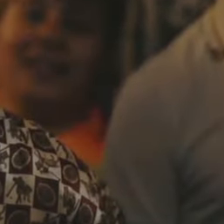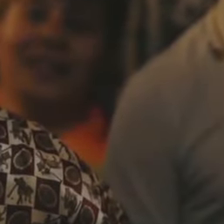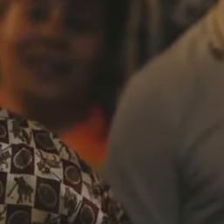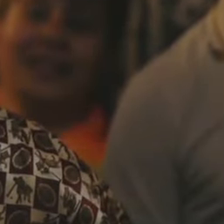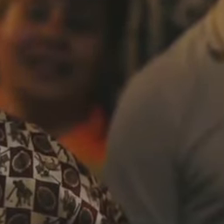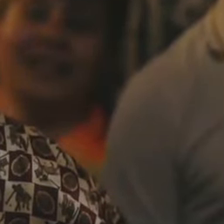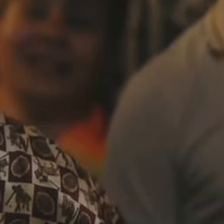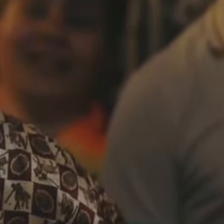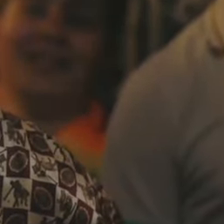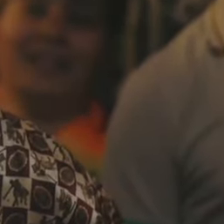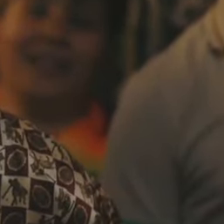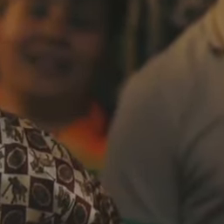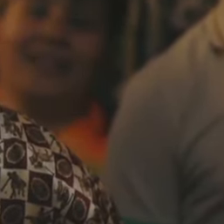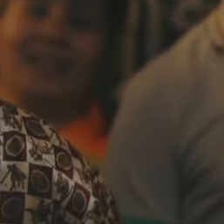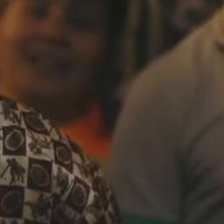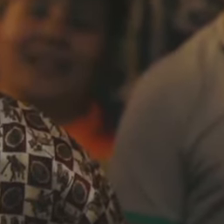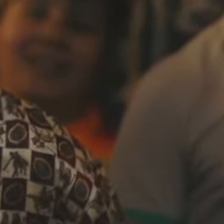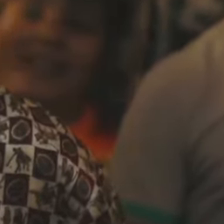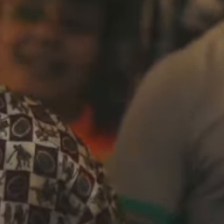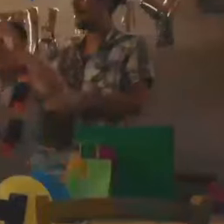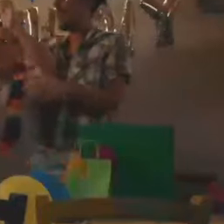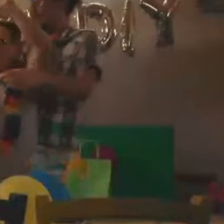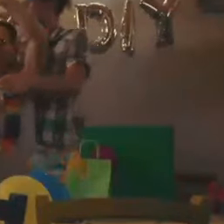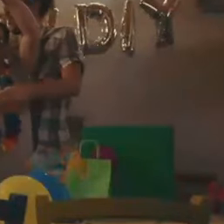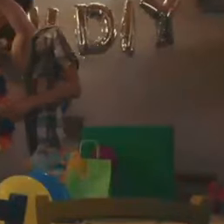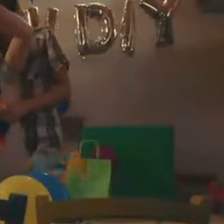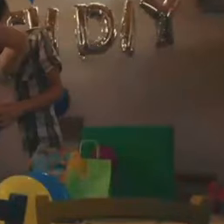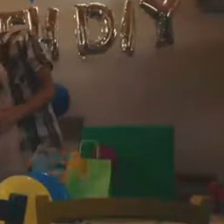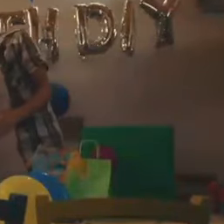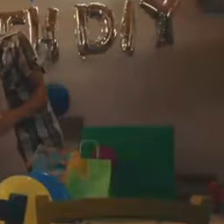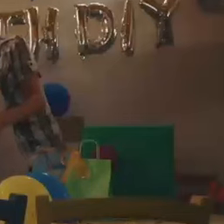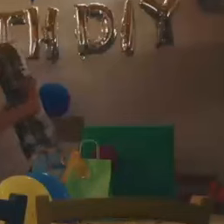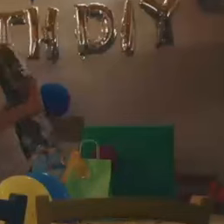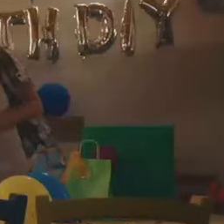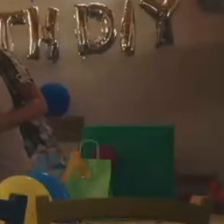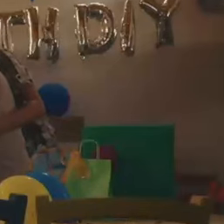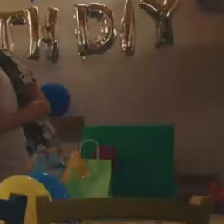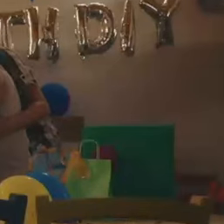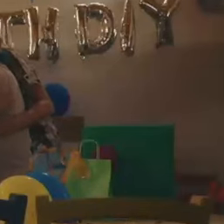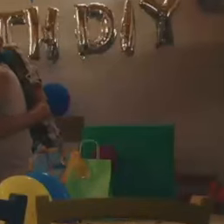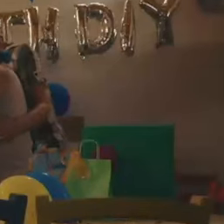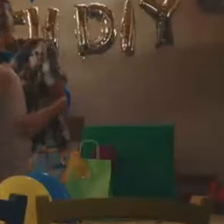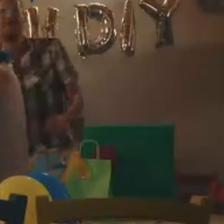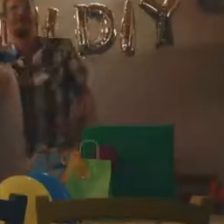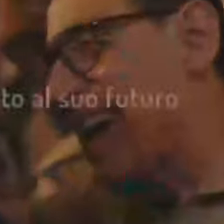genitori, sono felici di vedere che non sono solo.